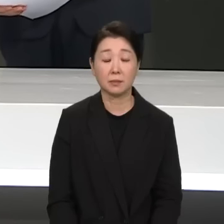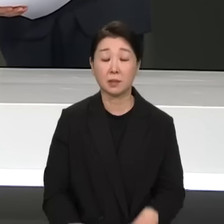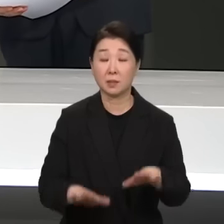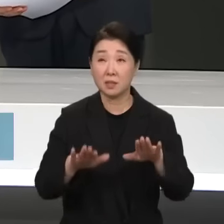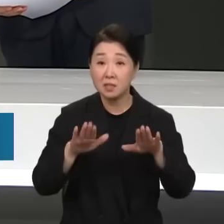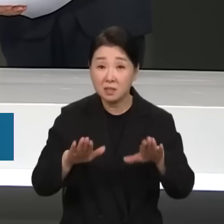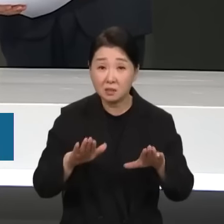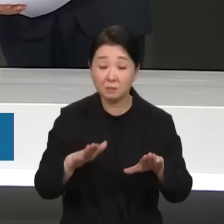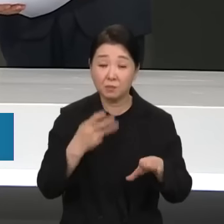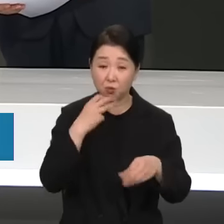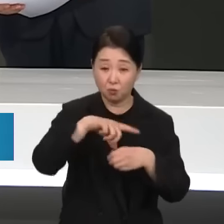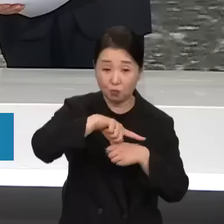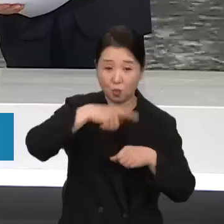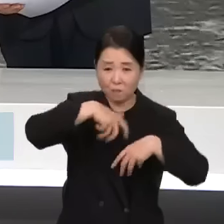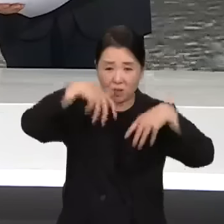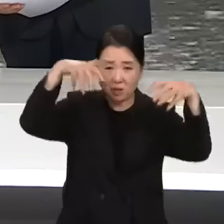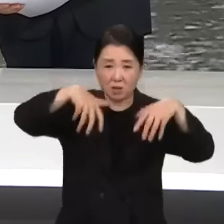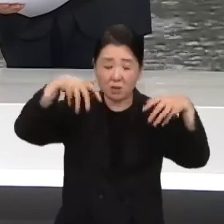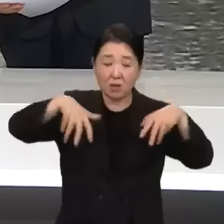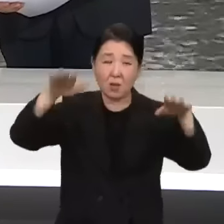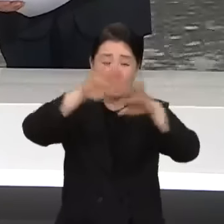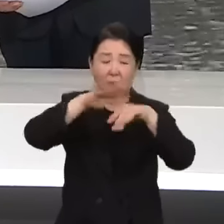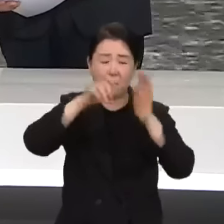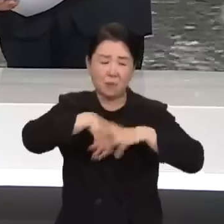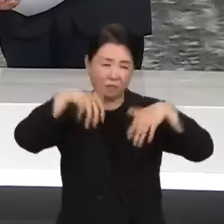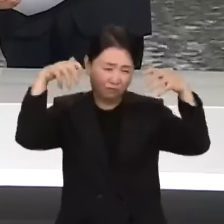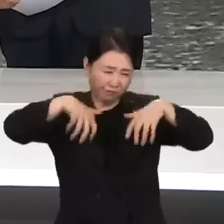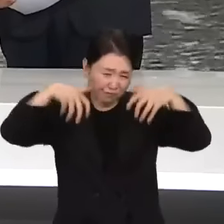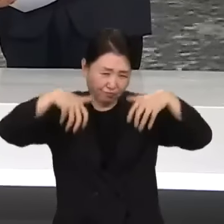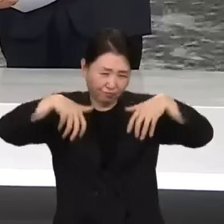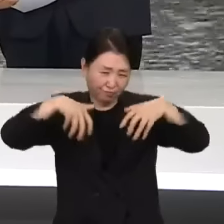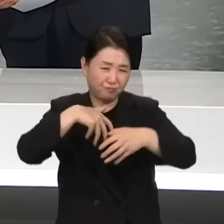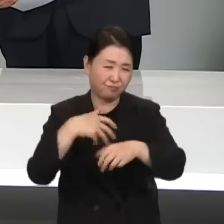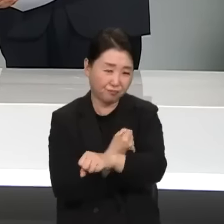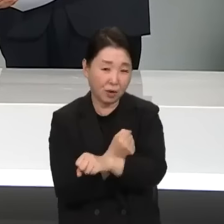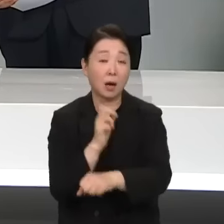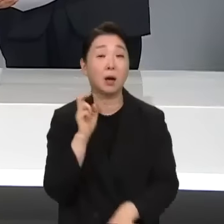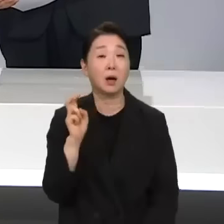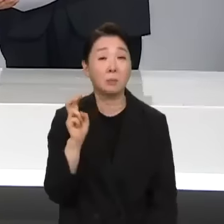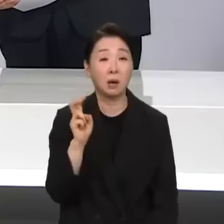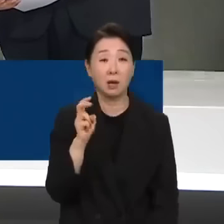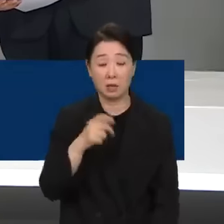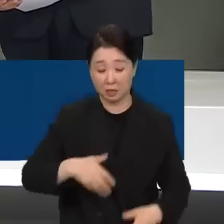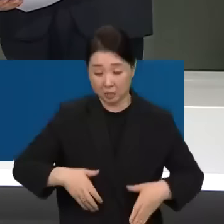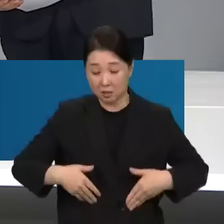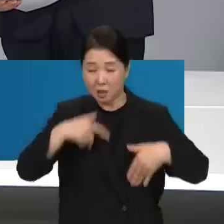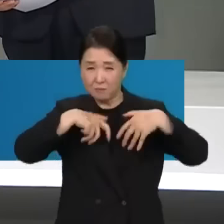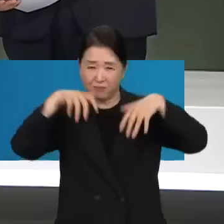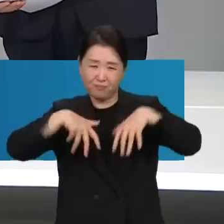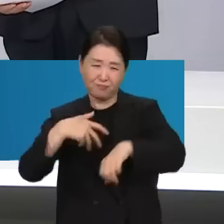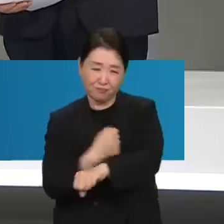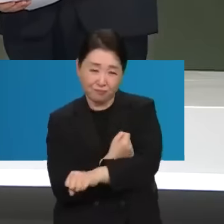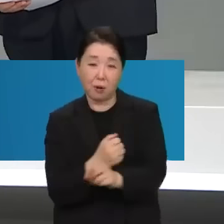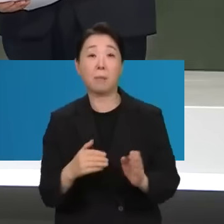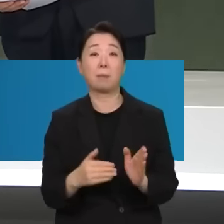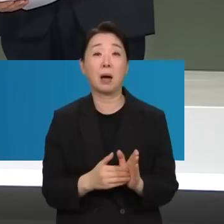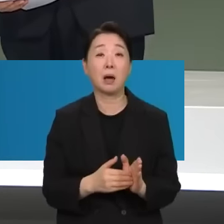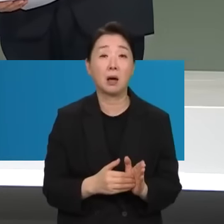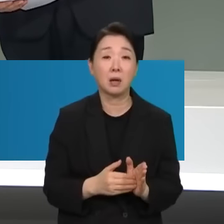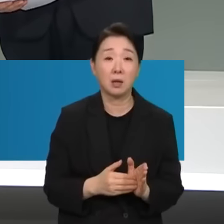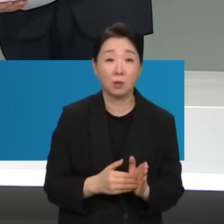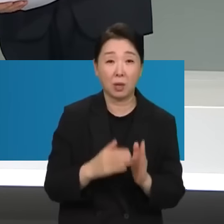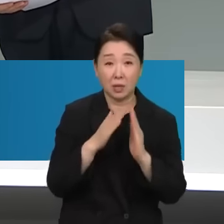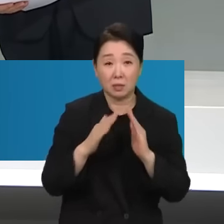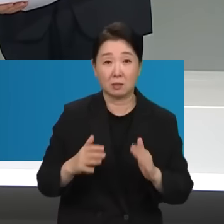현재 수도권에 내리는 빗줄기는 밤사이 더 강해질 걸로 예보됐습니다. 남부지방은 이미 많은 비가 내렸는데 특히